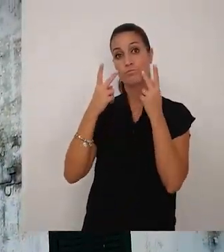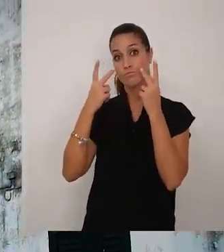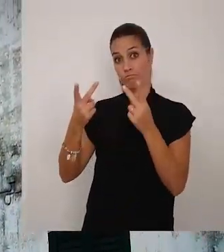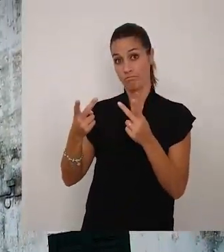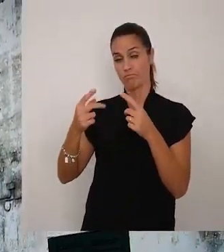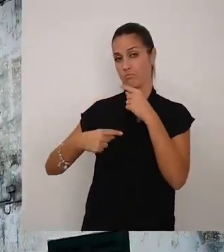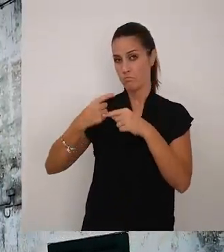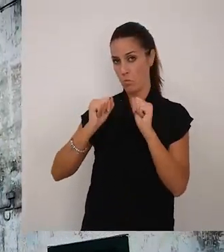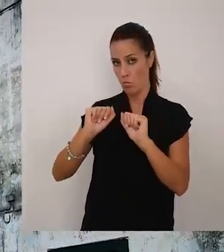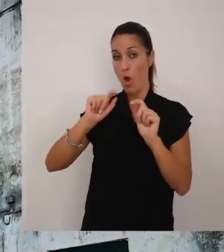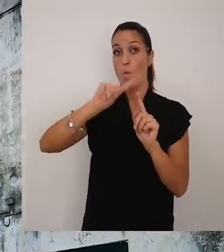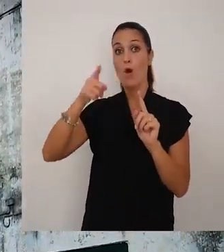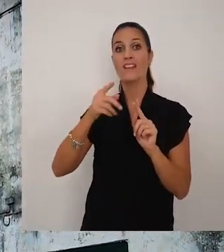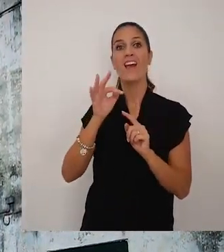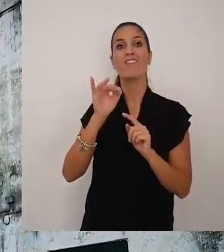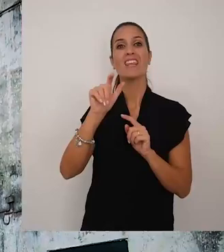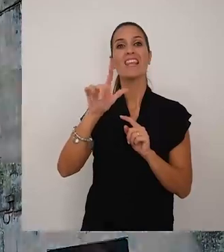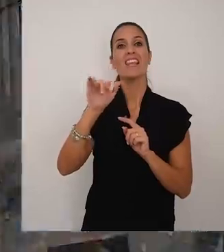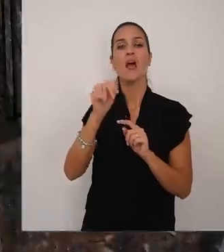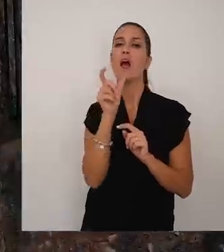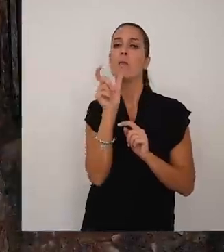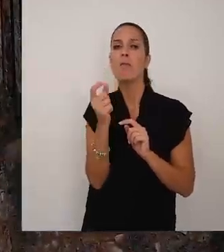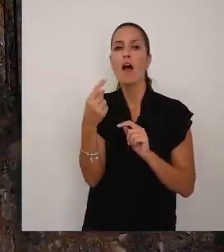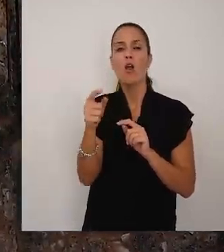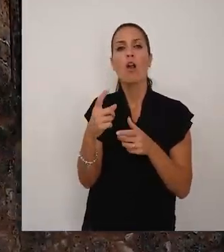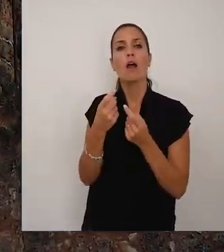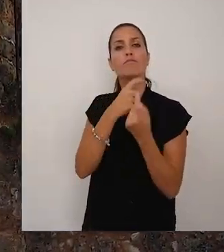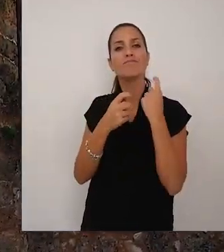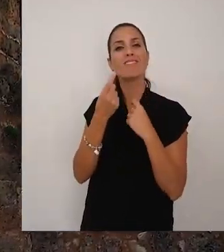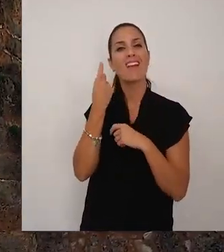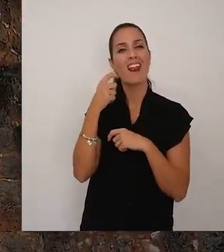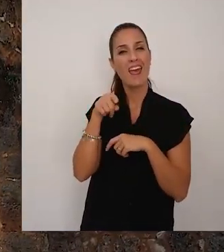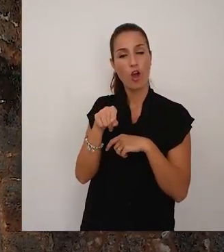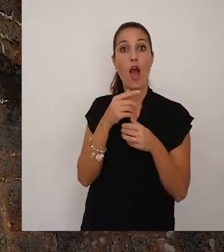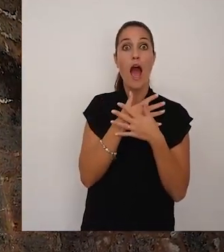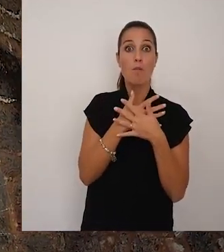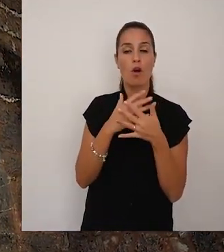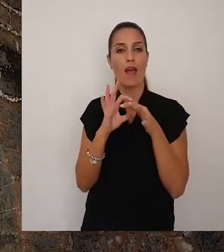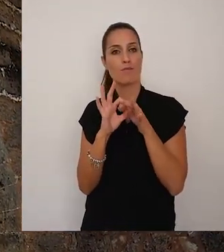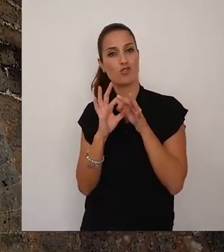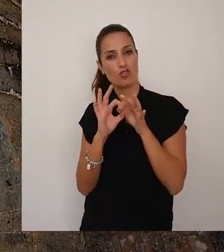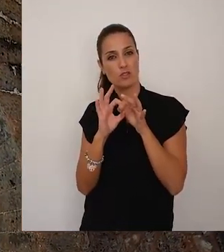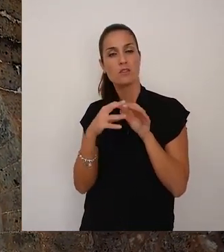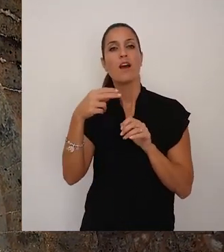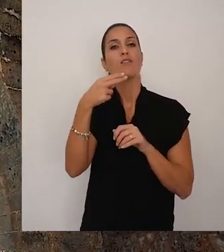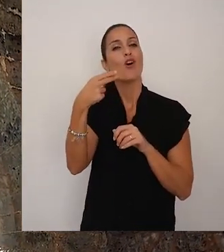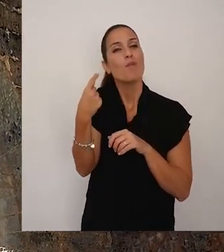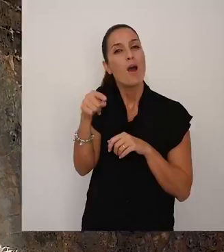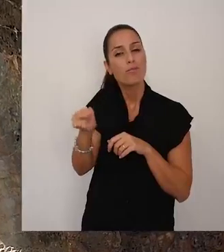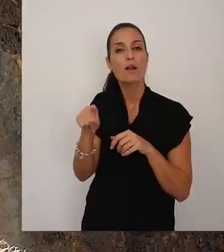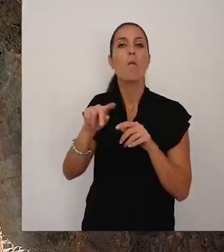evidente la struttura di Porta Filia, dal greco amore e amicizia, per tale motivo conosciuta anche come Porta della